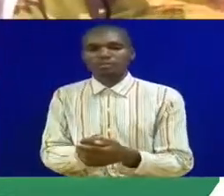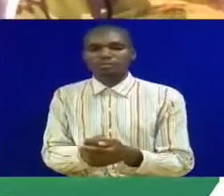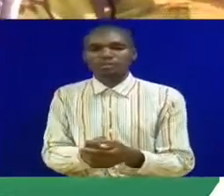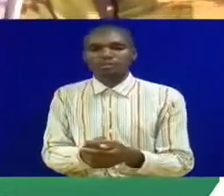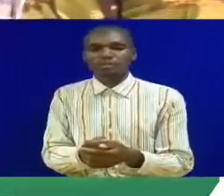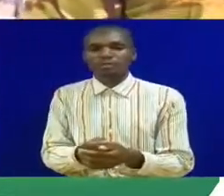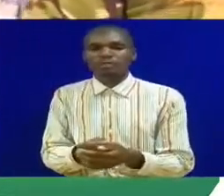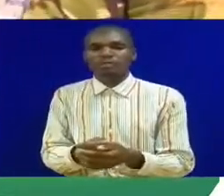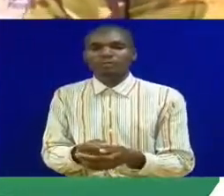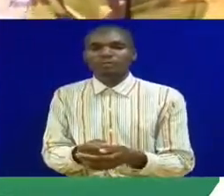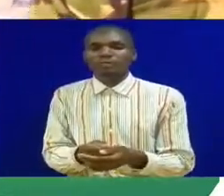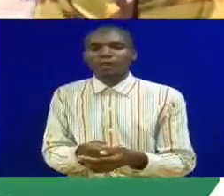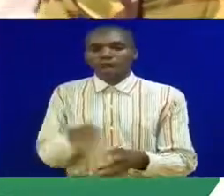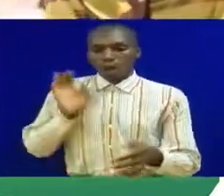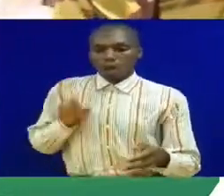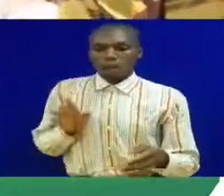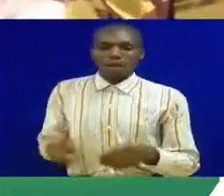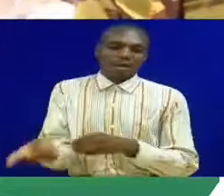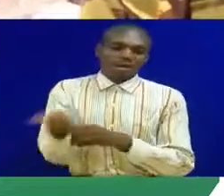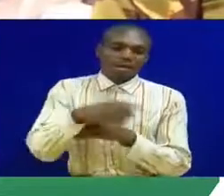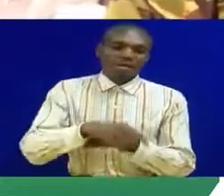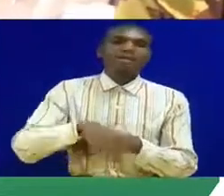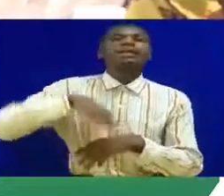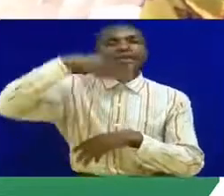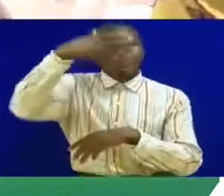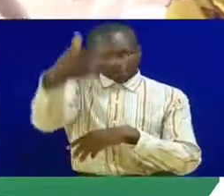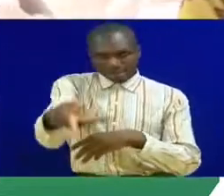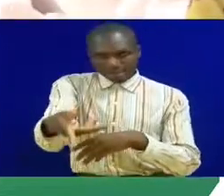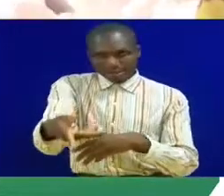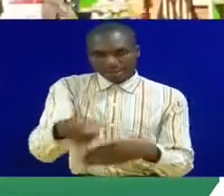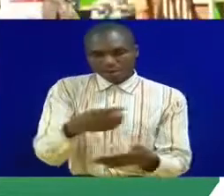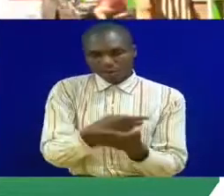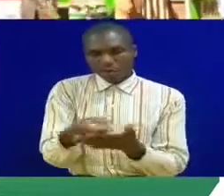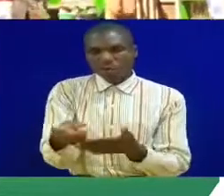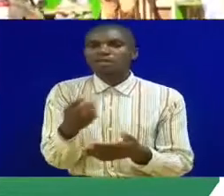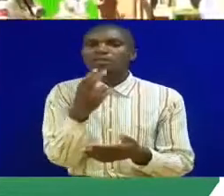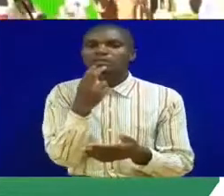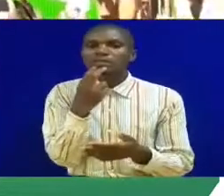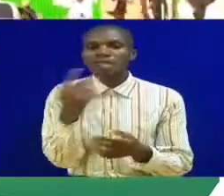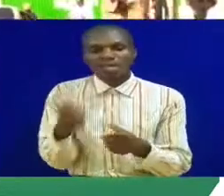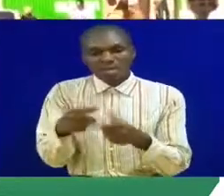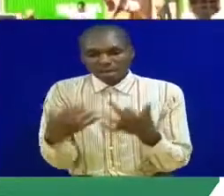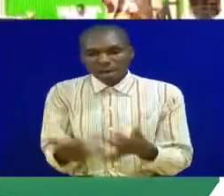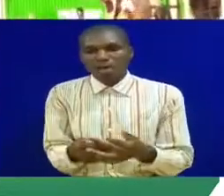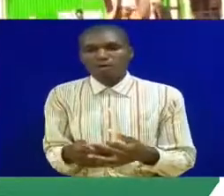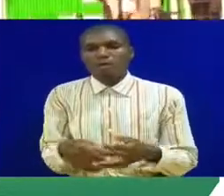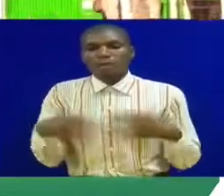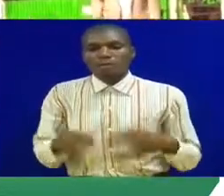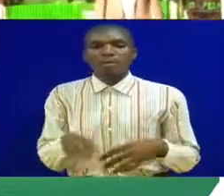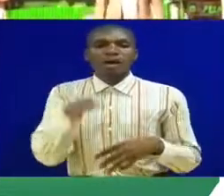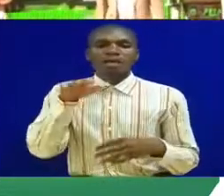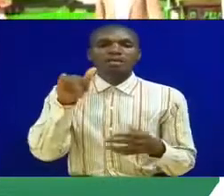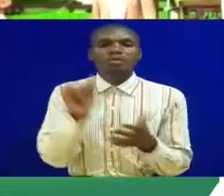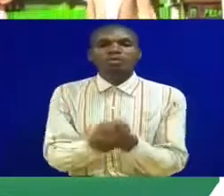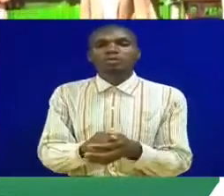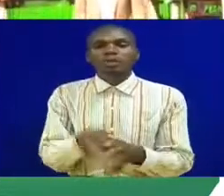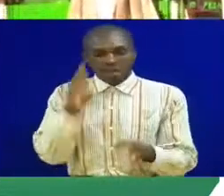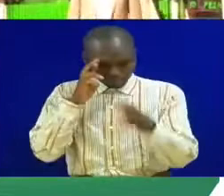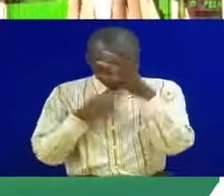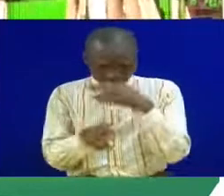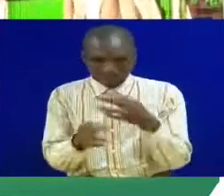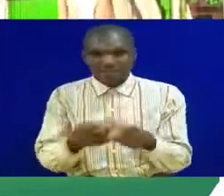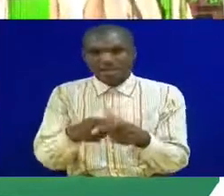Bosi bweri tukeluri abasubati chuma inegocha niko bona abantu basabiruko basikana kubasira bangina asama onjoreri